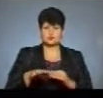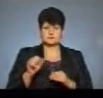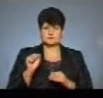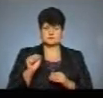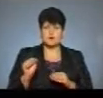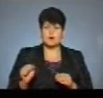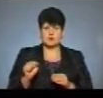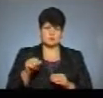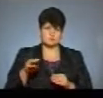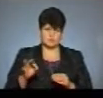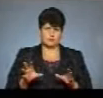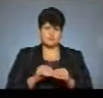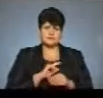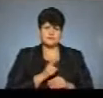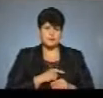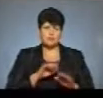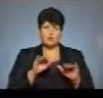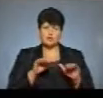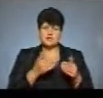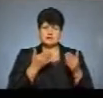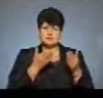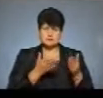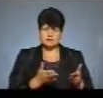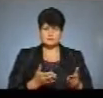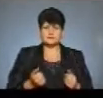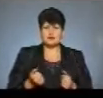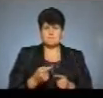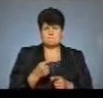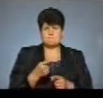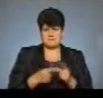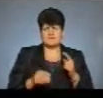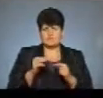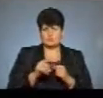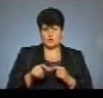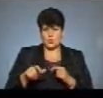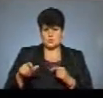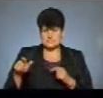операції об'єднаних сил. Попрощалися із військовослужбовцем понад 500